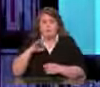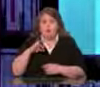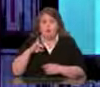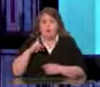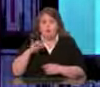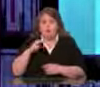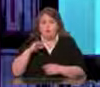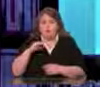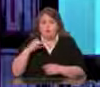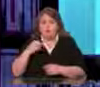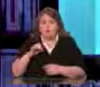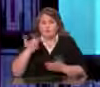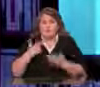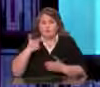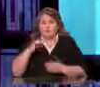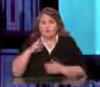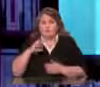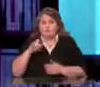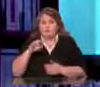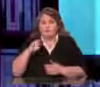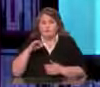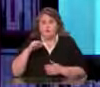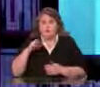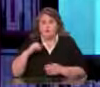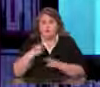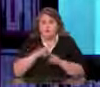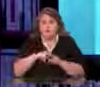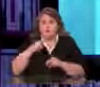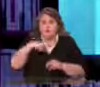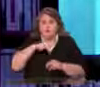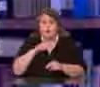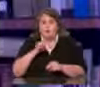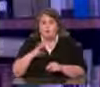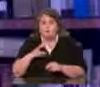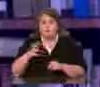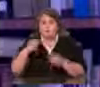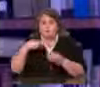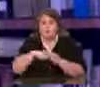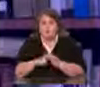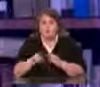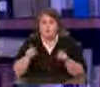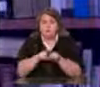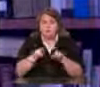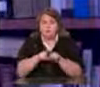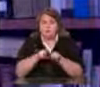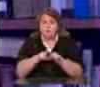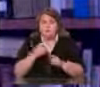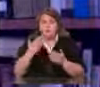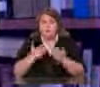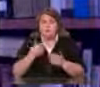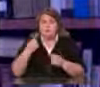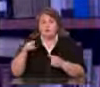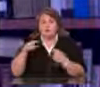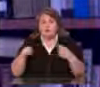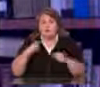Гомозиготный организм или гомозиготные – это организмы, которые содержат одинаковые аллели одного